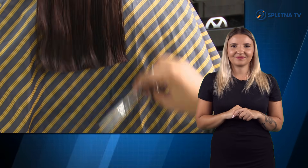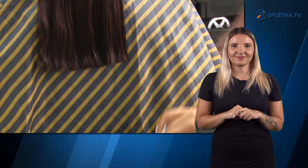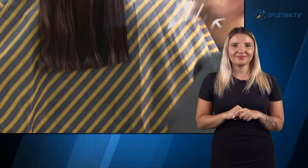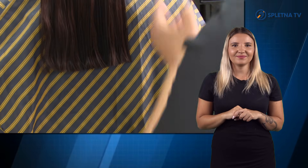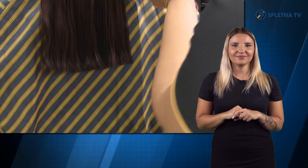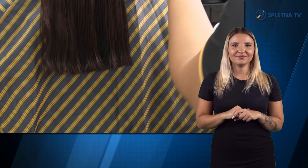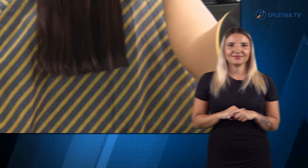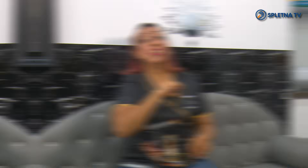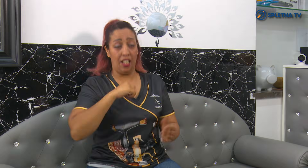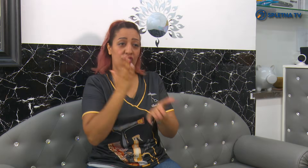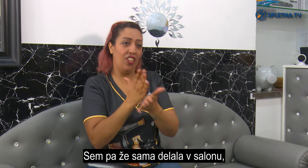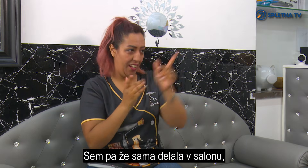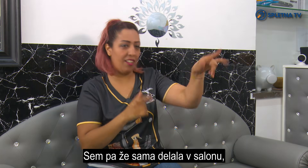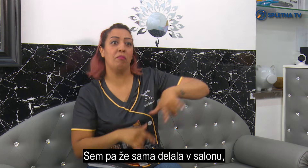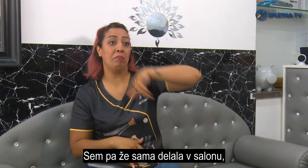friziranje.